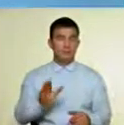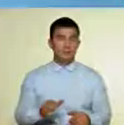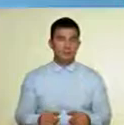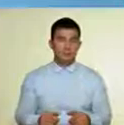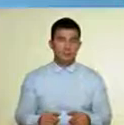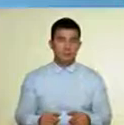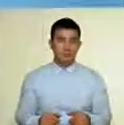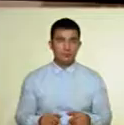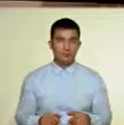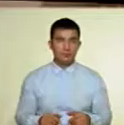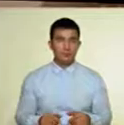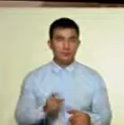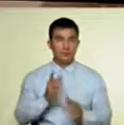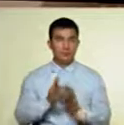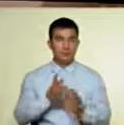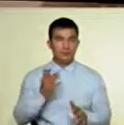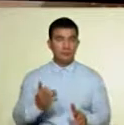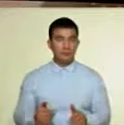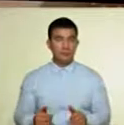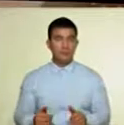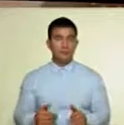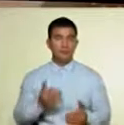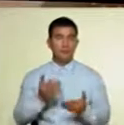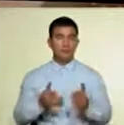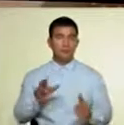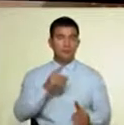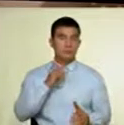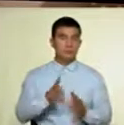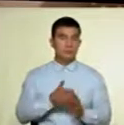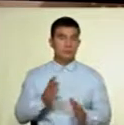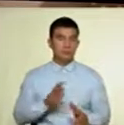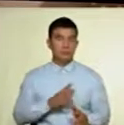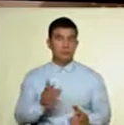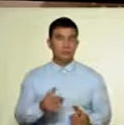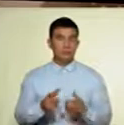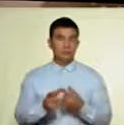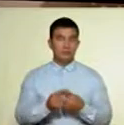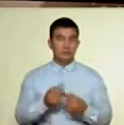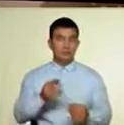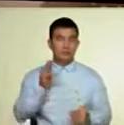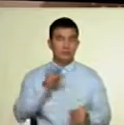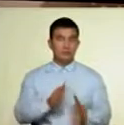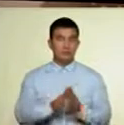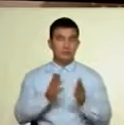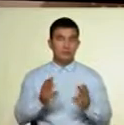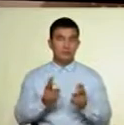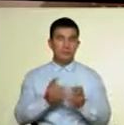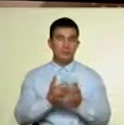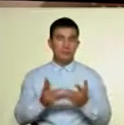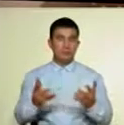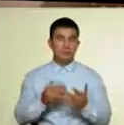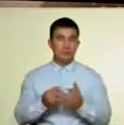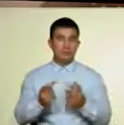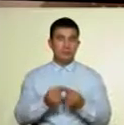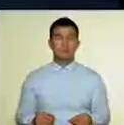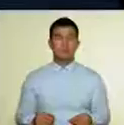qo'yamiz. Tushunib oldingizmi? Tushunib olgan bo'lsangiz, keling siz bilan darslikdan bir nechta misollarni